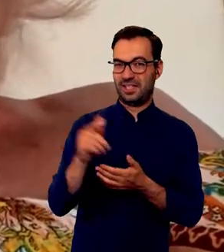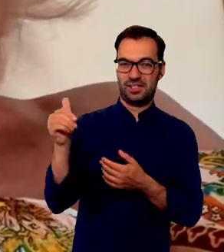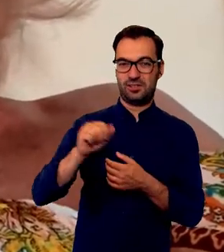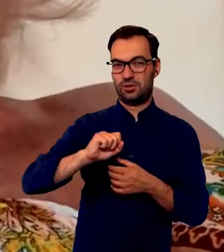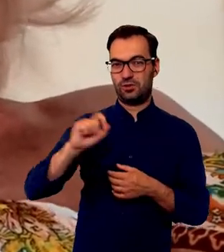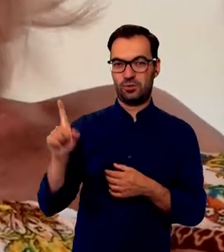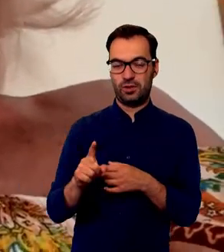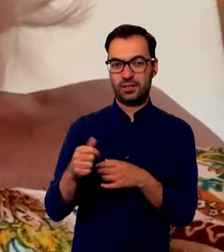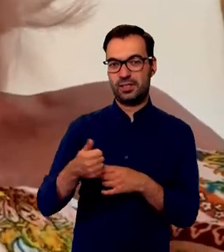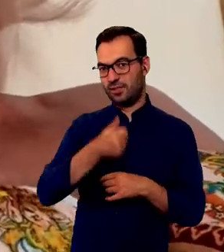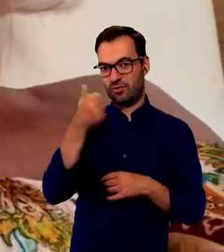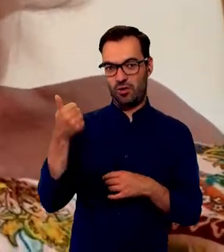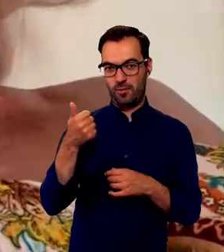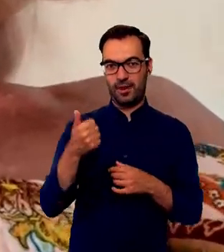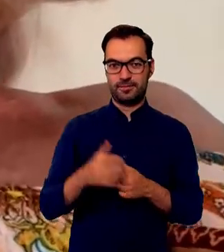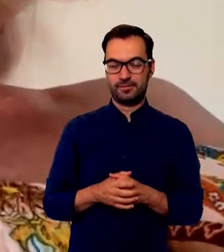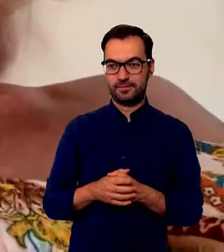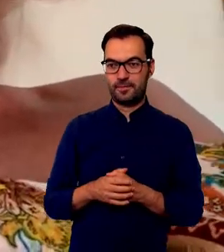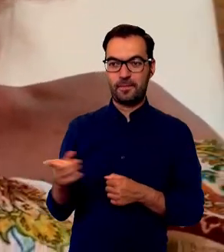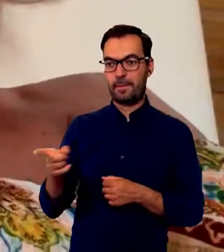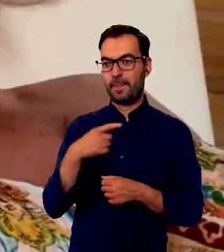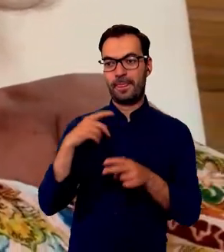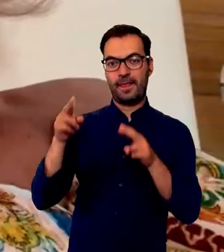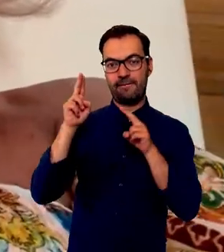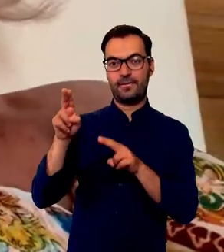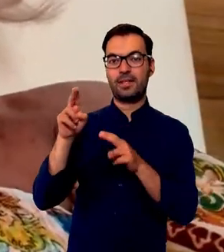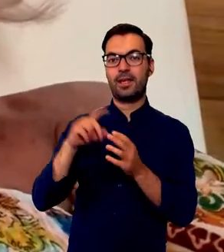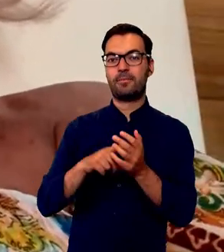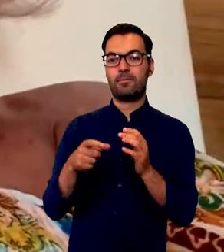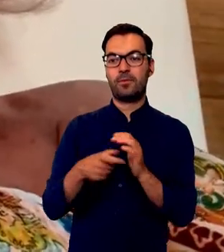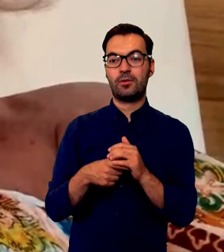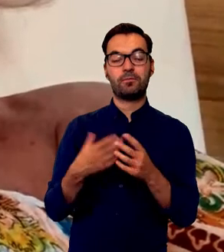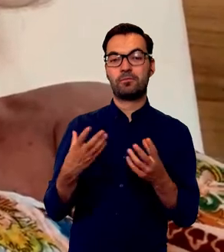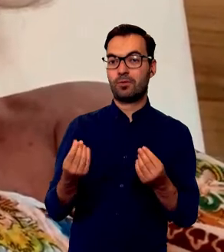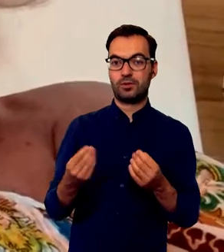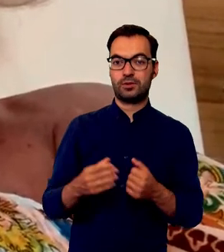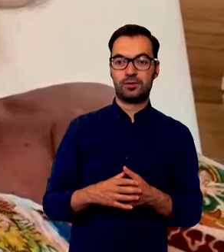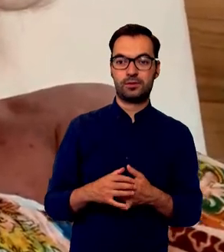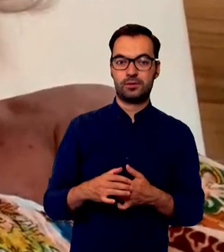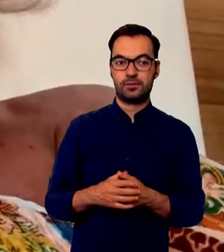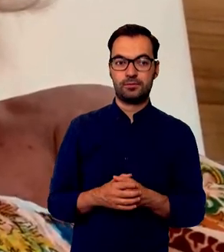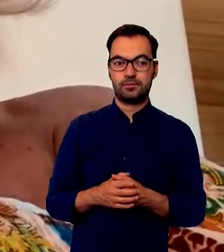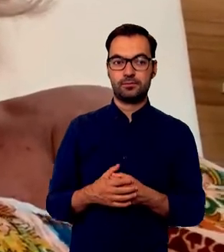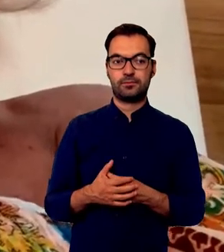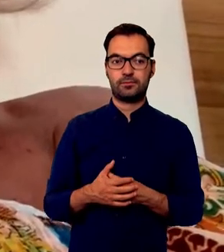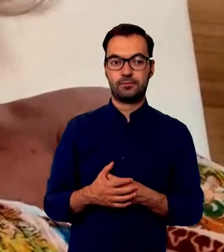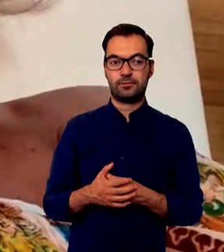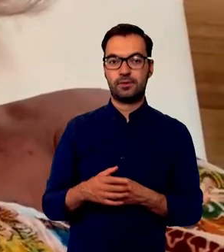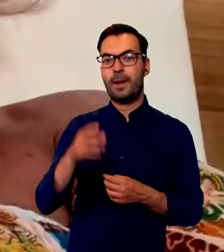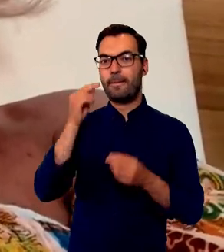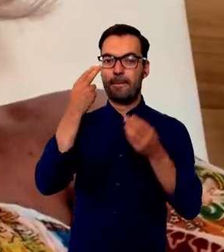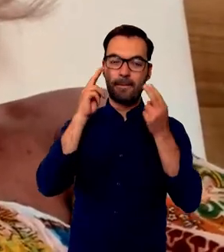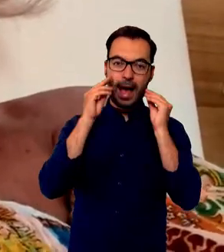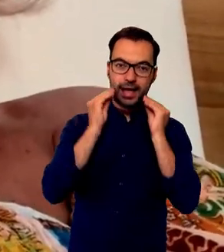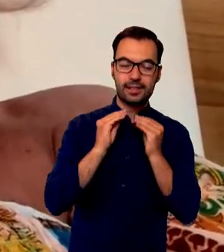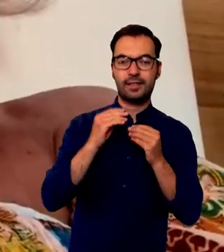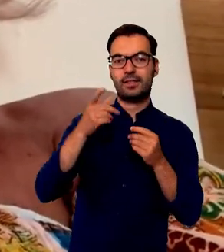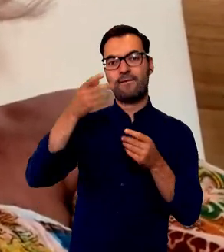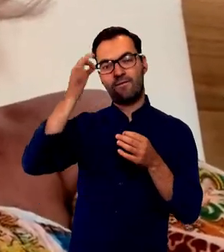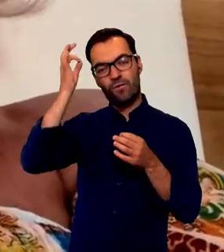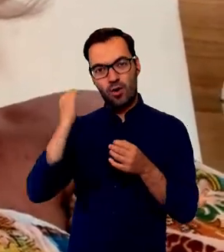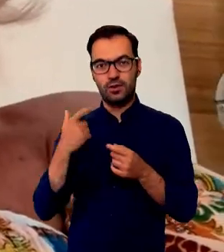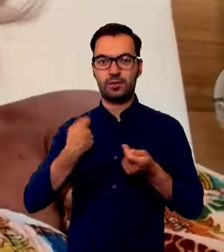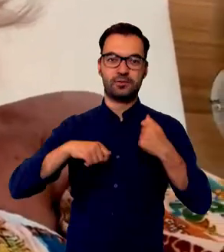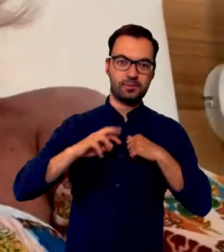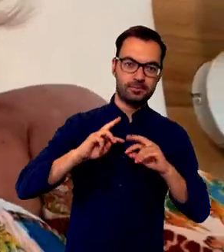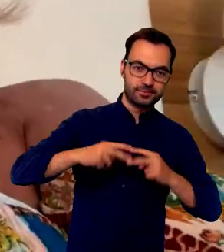złotych doba za noc. My wynajmujemy te pokoje po to, żeby można było tam wykonać makijaże, wzory,